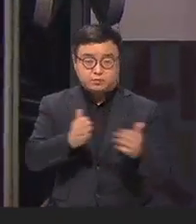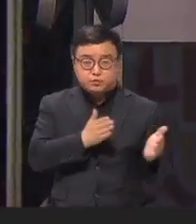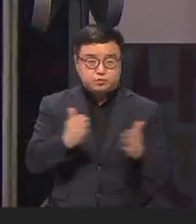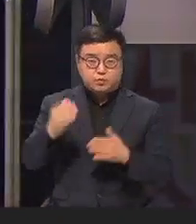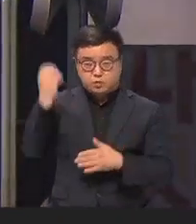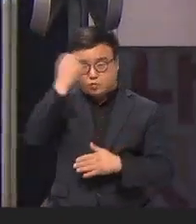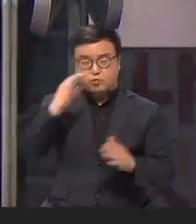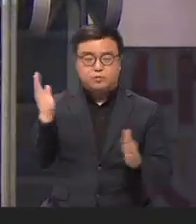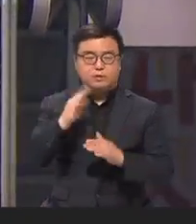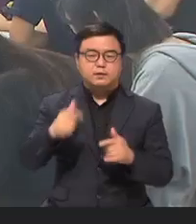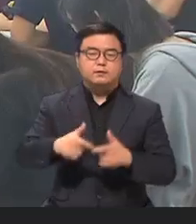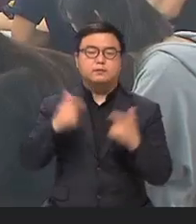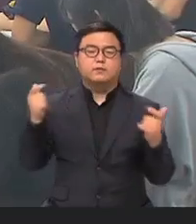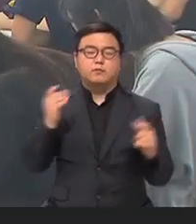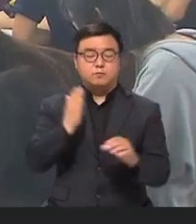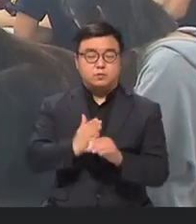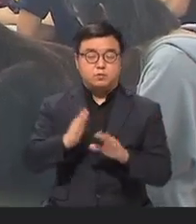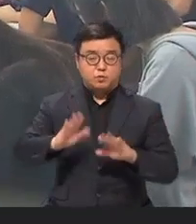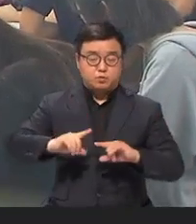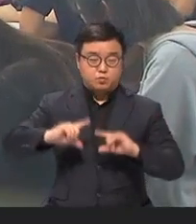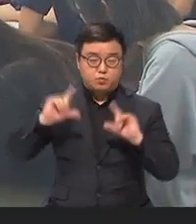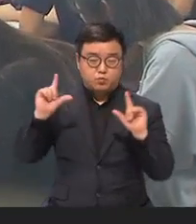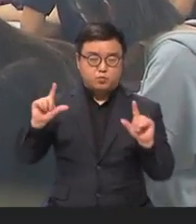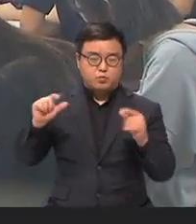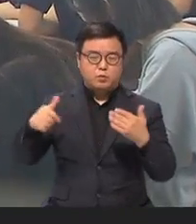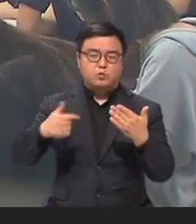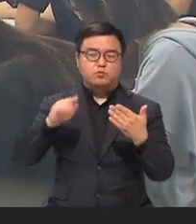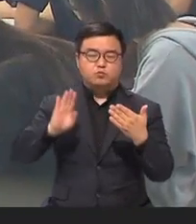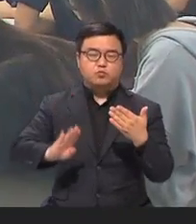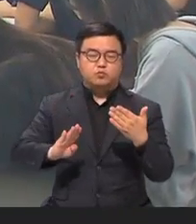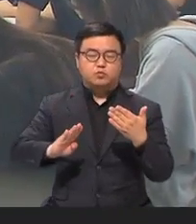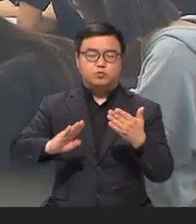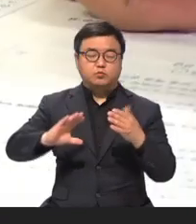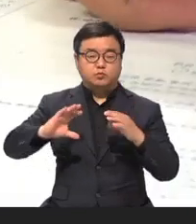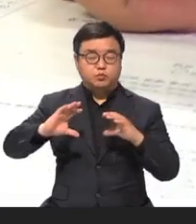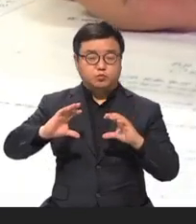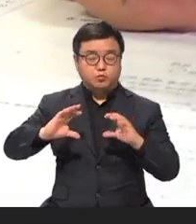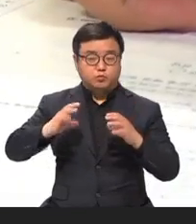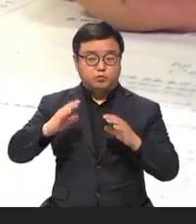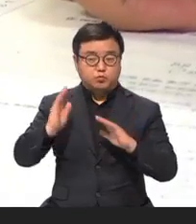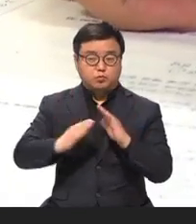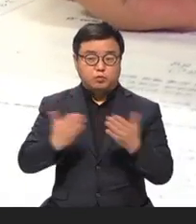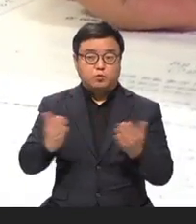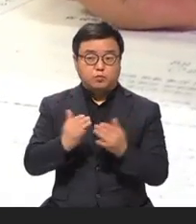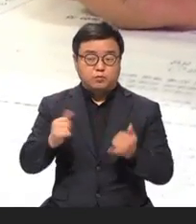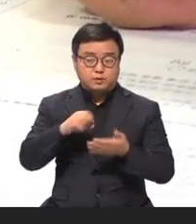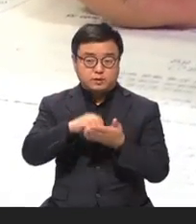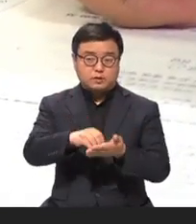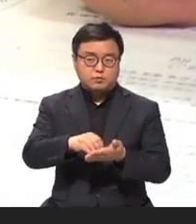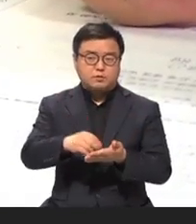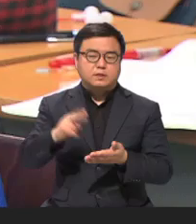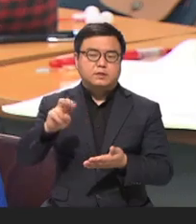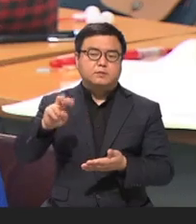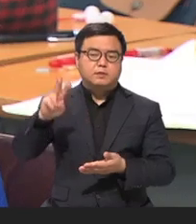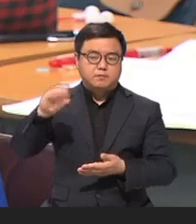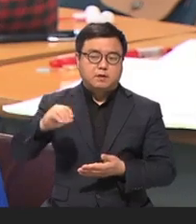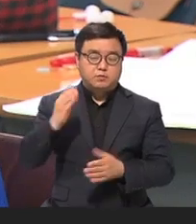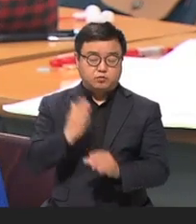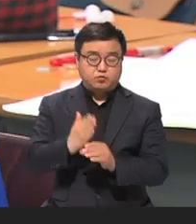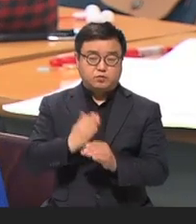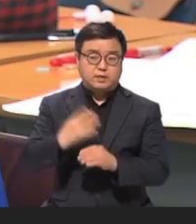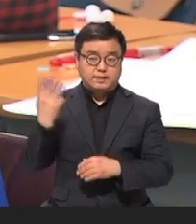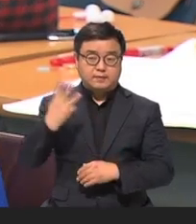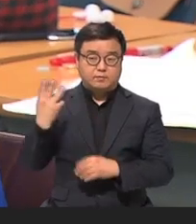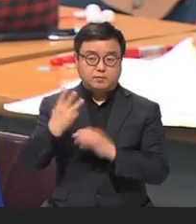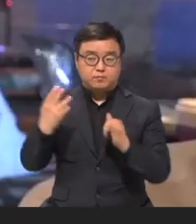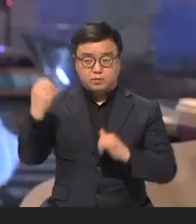있습니다. 올해 국가직 9급 공채 지원자는 약 22만 명. 이 가운데 3천여 명이